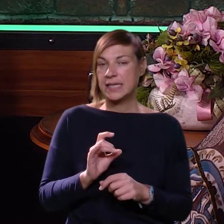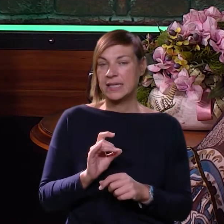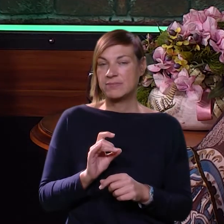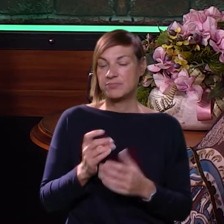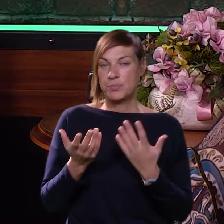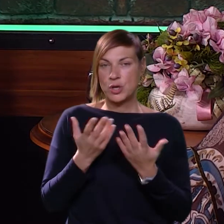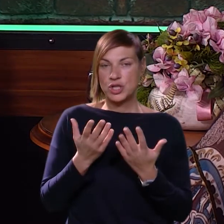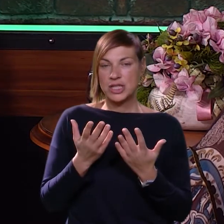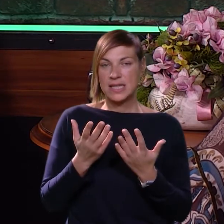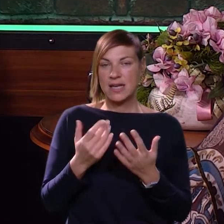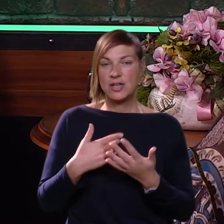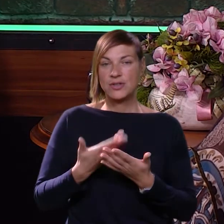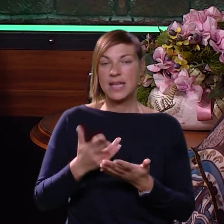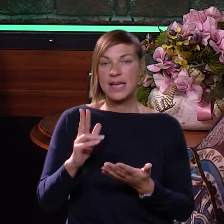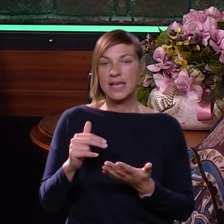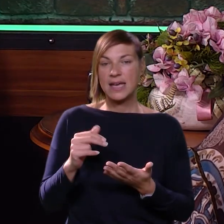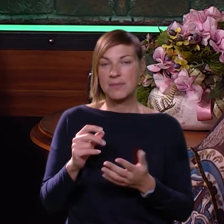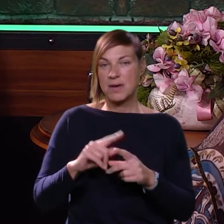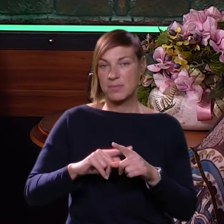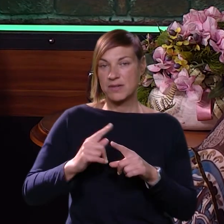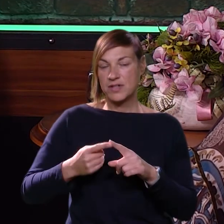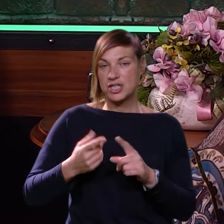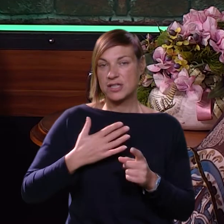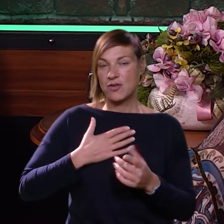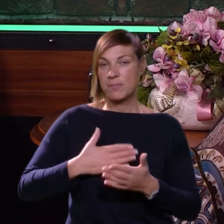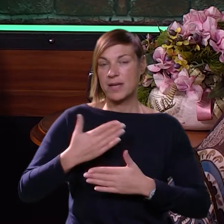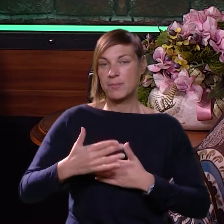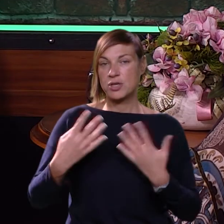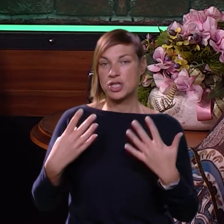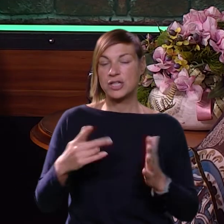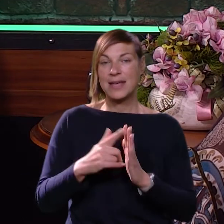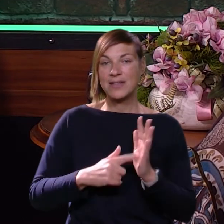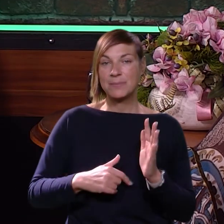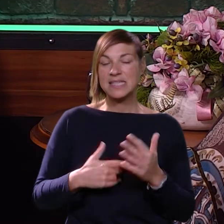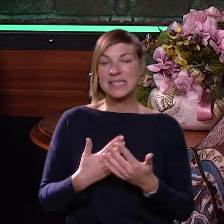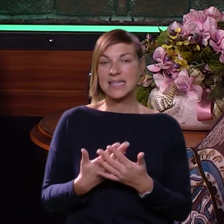nije pročitano da ja imam tu kvržicu, tako je meni prošao period